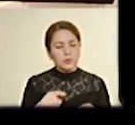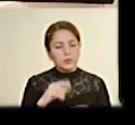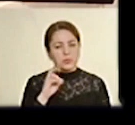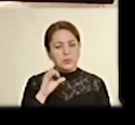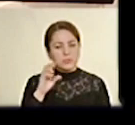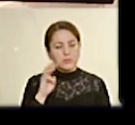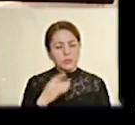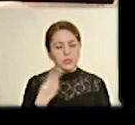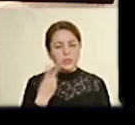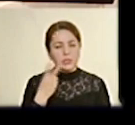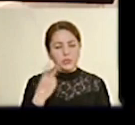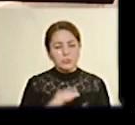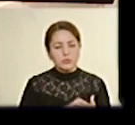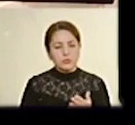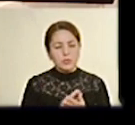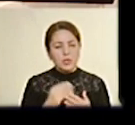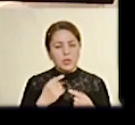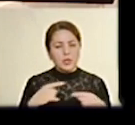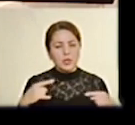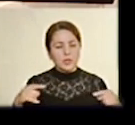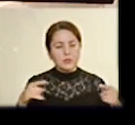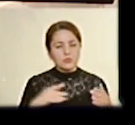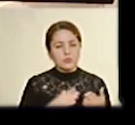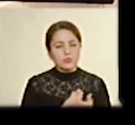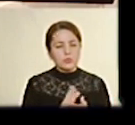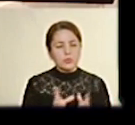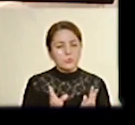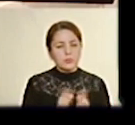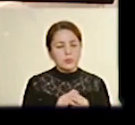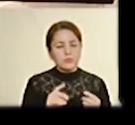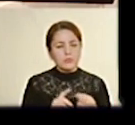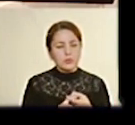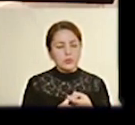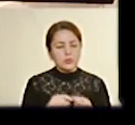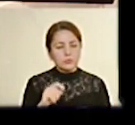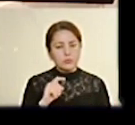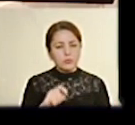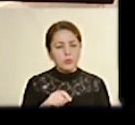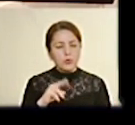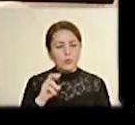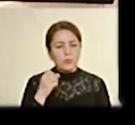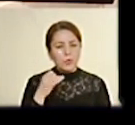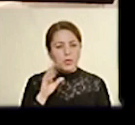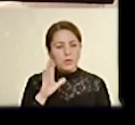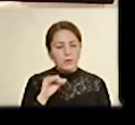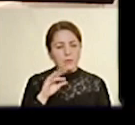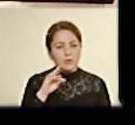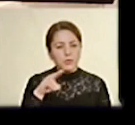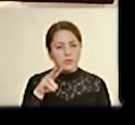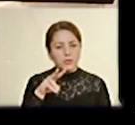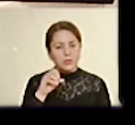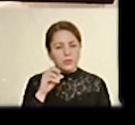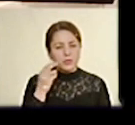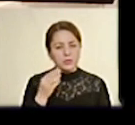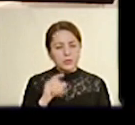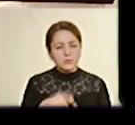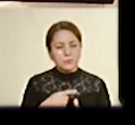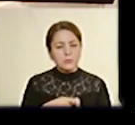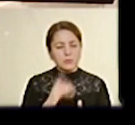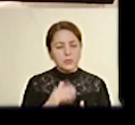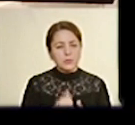ikkinchi o'simlikka turli usullar bilan o'rnatish bu payvandlash deyiladi.